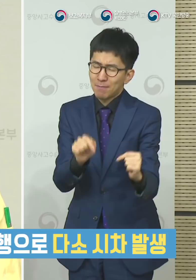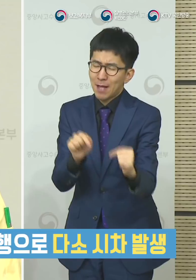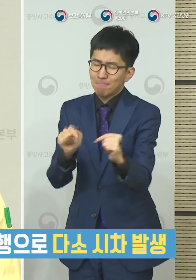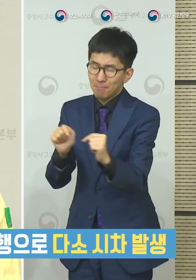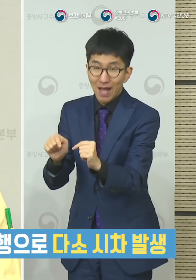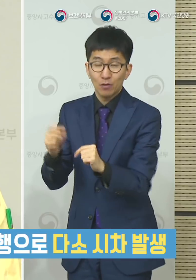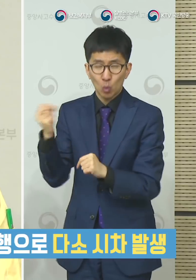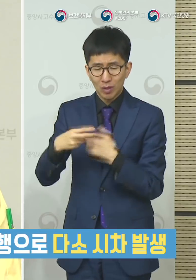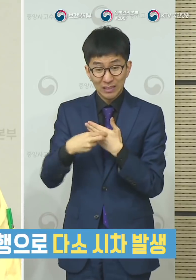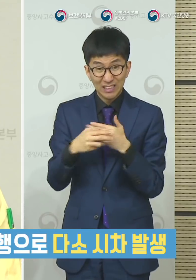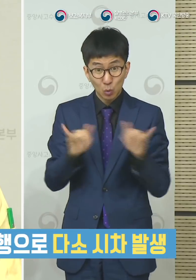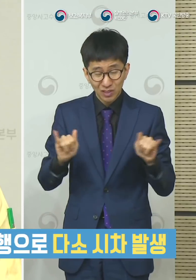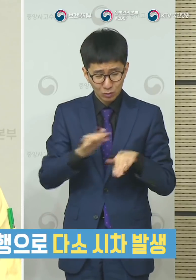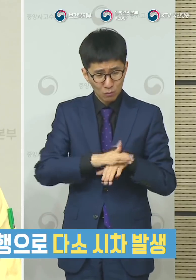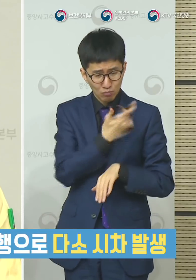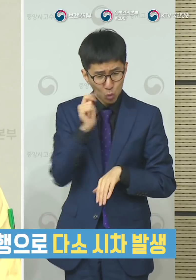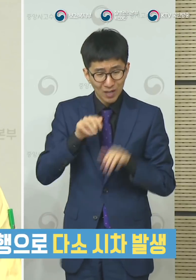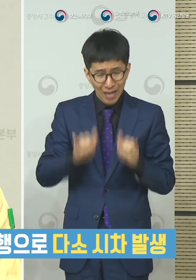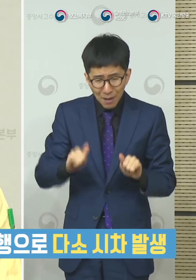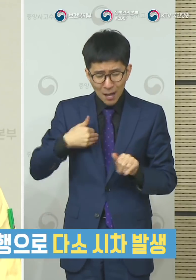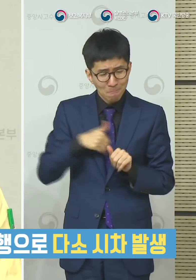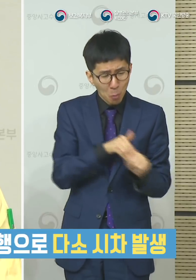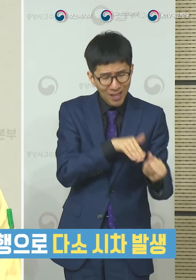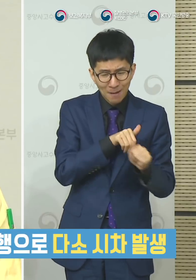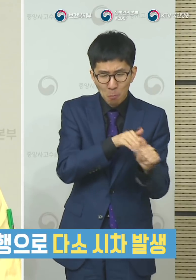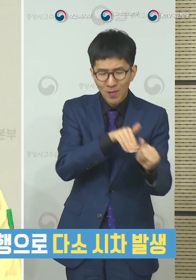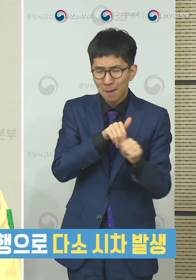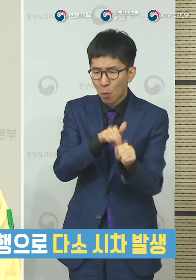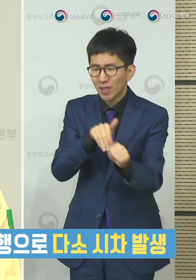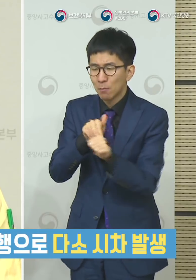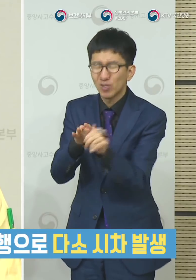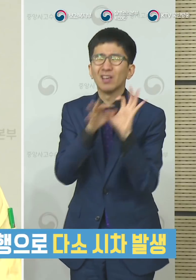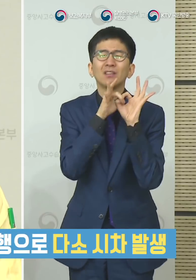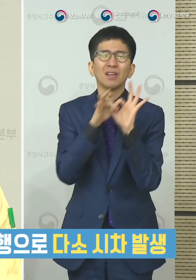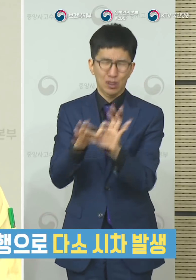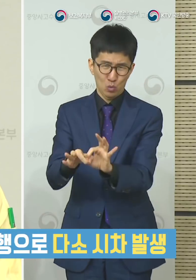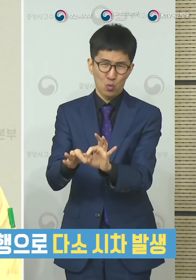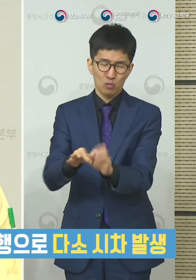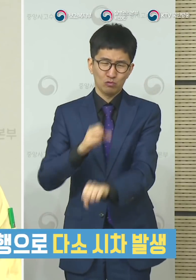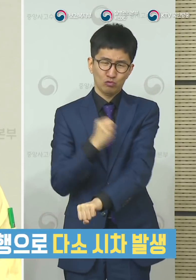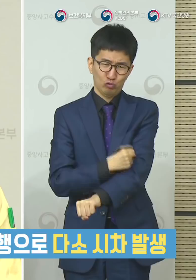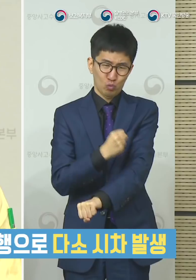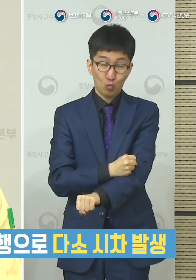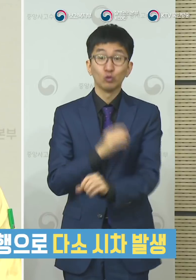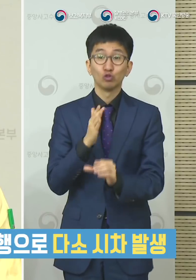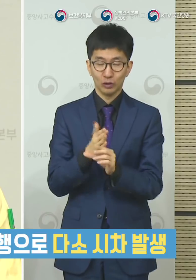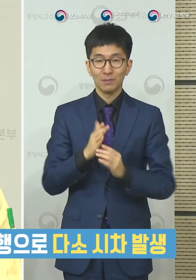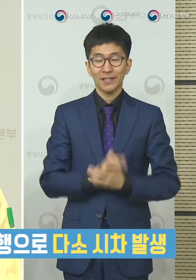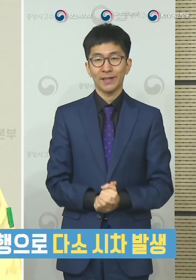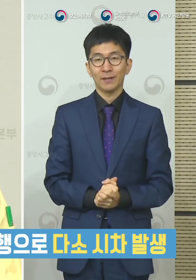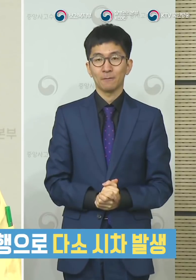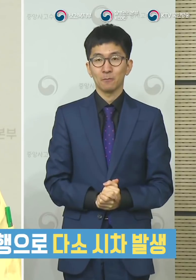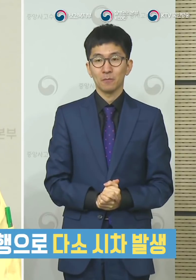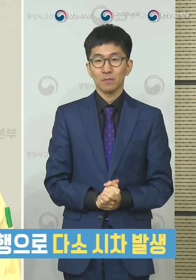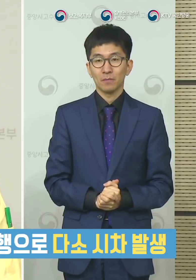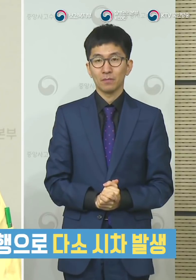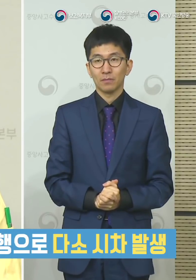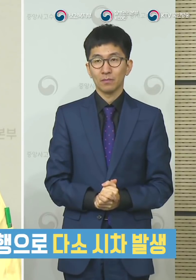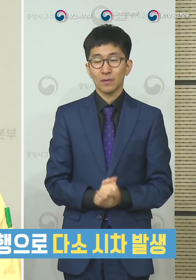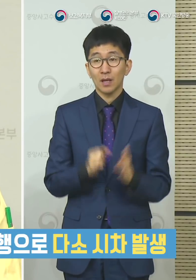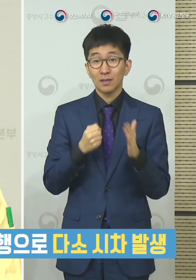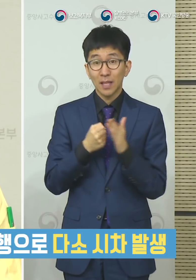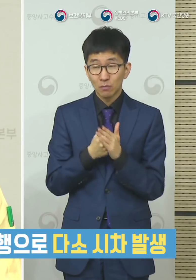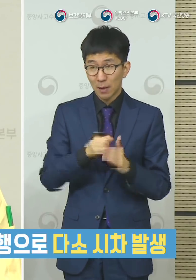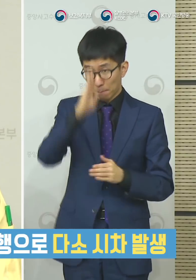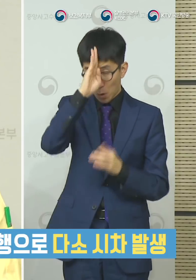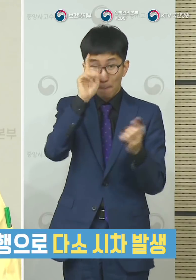투입 등이 이루어지면서 동시에 좀 진행되고 있기 때문에 그 일정 부분 그 환자들이 바로